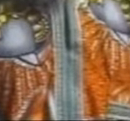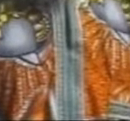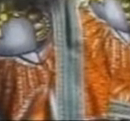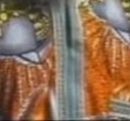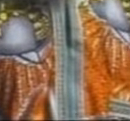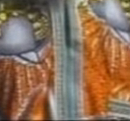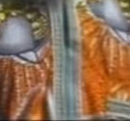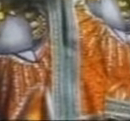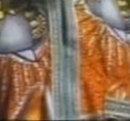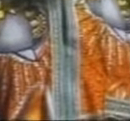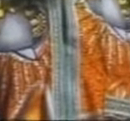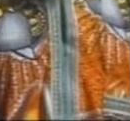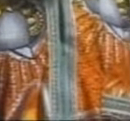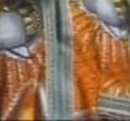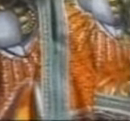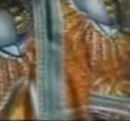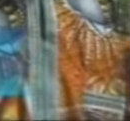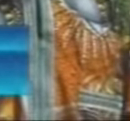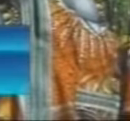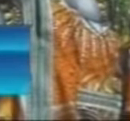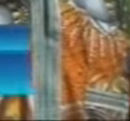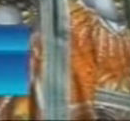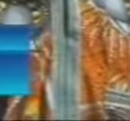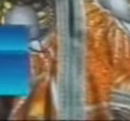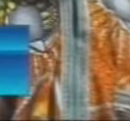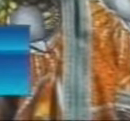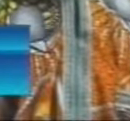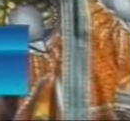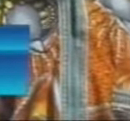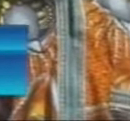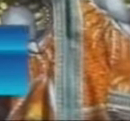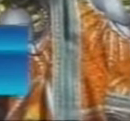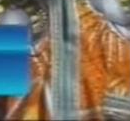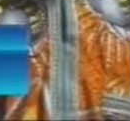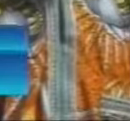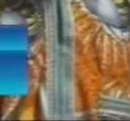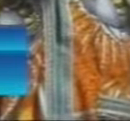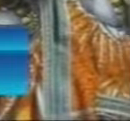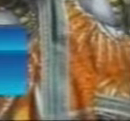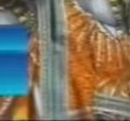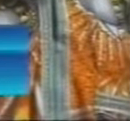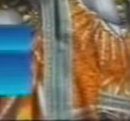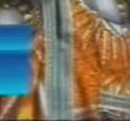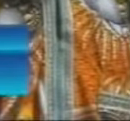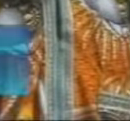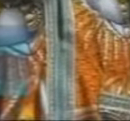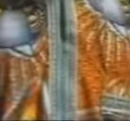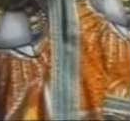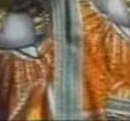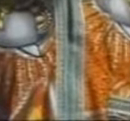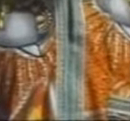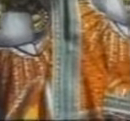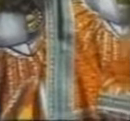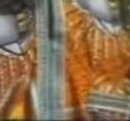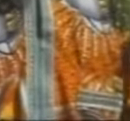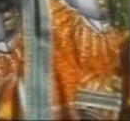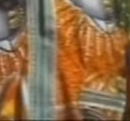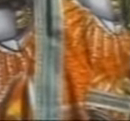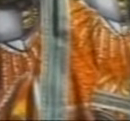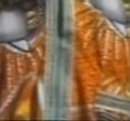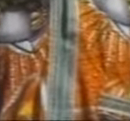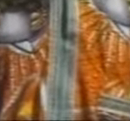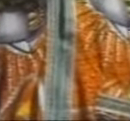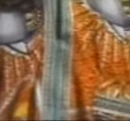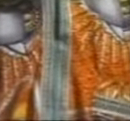tout coût est une commune frontalière elle a des potentialités c'est pourquoi nous demandons aux populations de s'unir autour du maire afin de